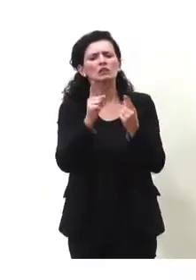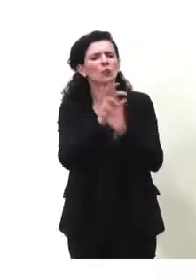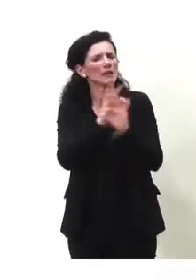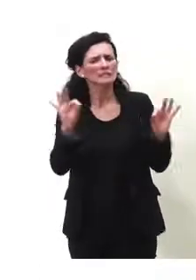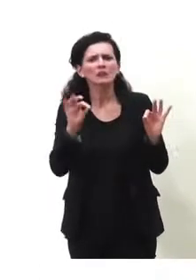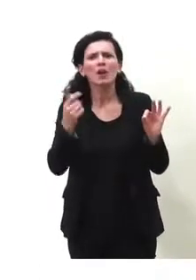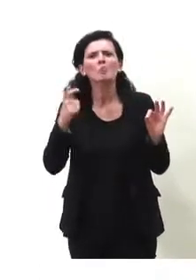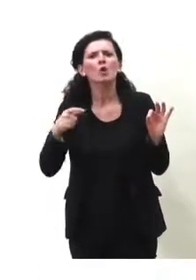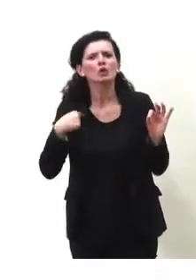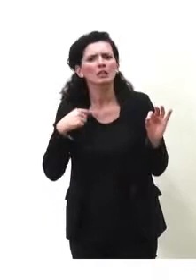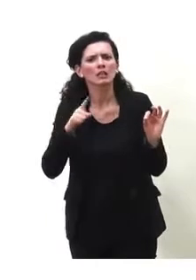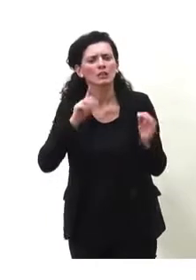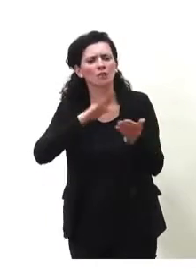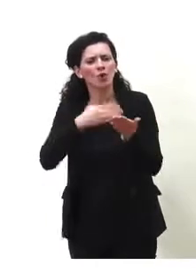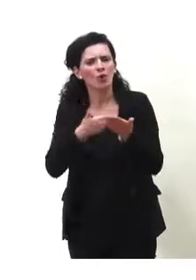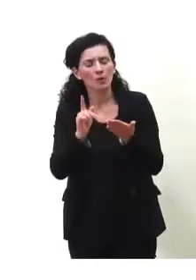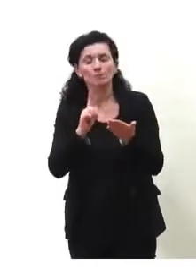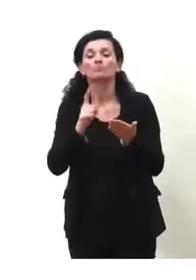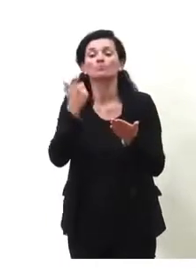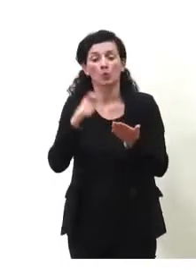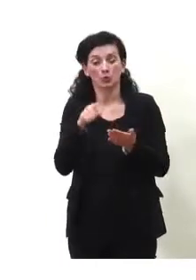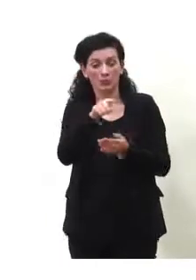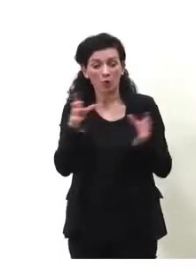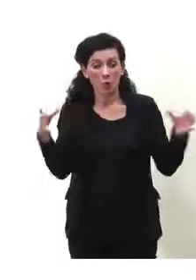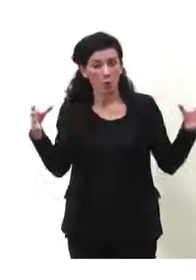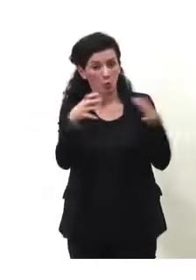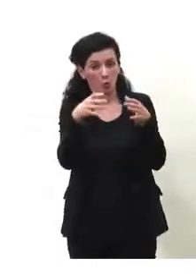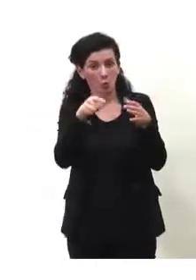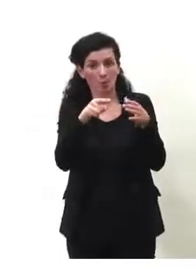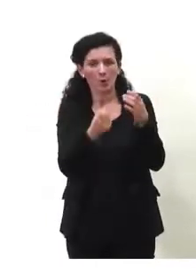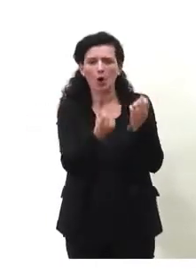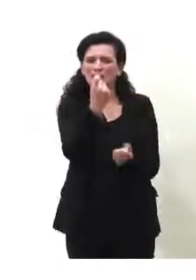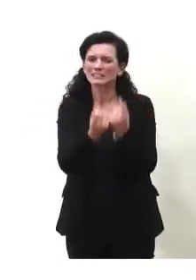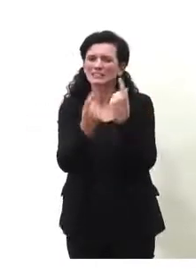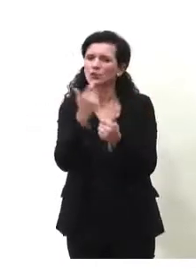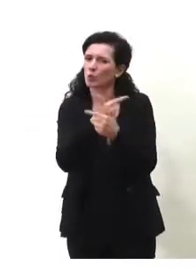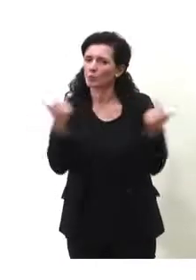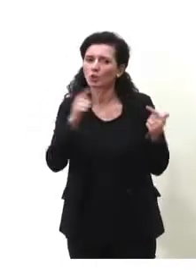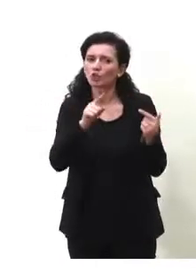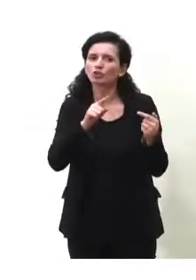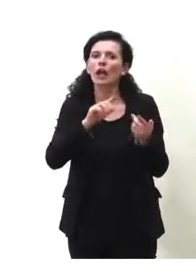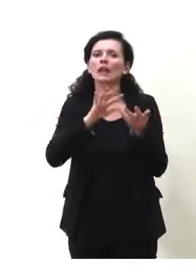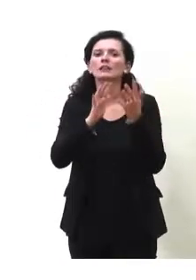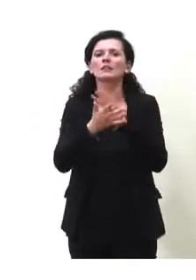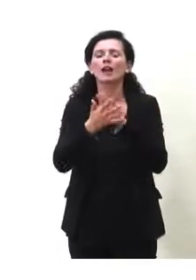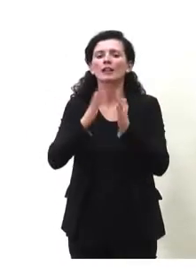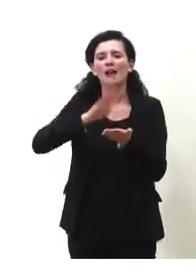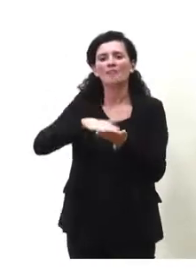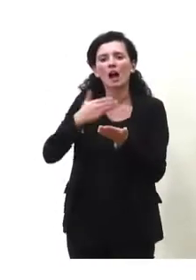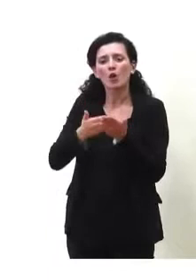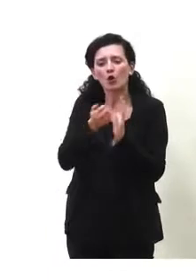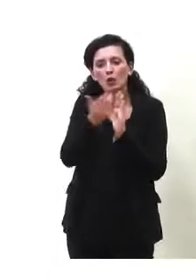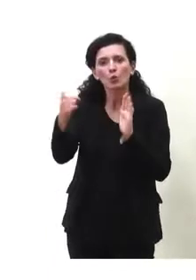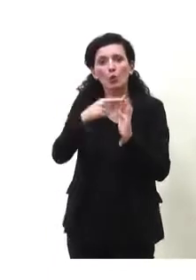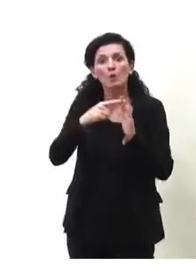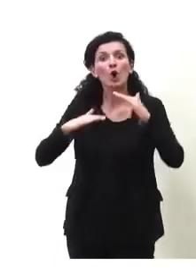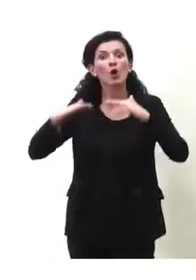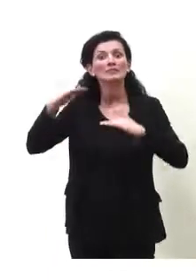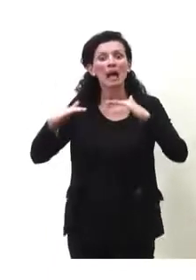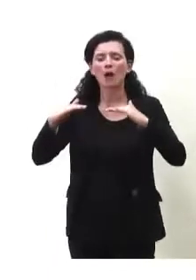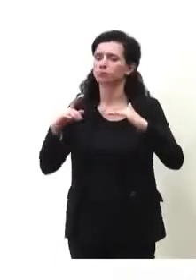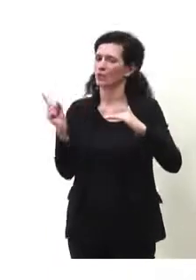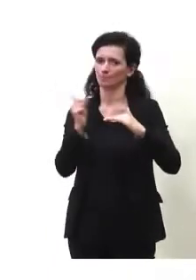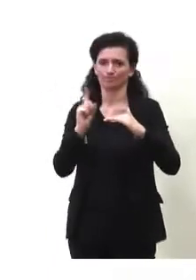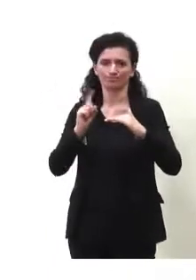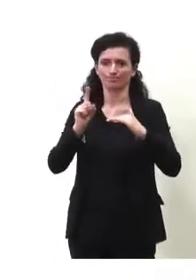asintomatici sono una quantità molto instabile nel tempo, dipendono molto dalla nostra capacità